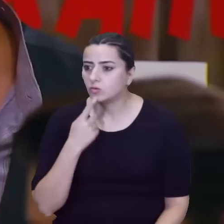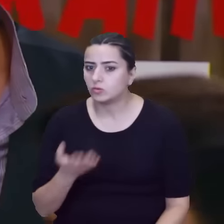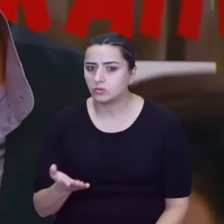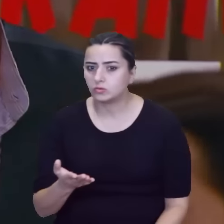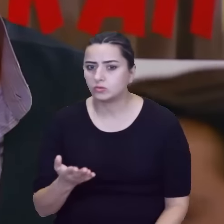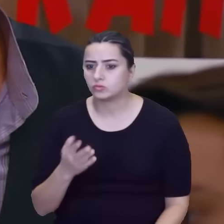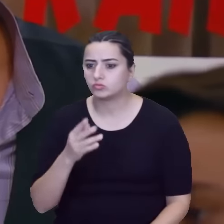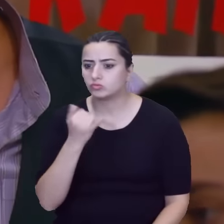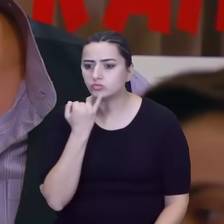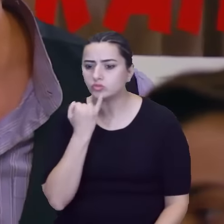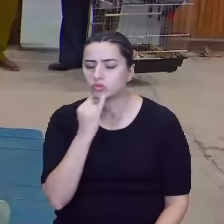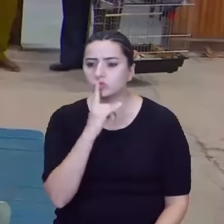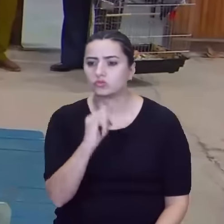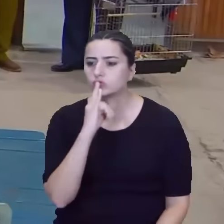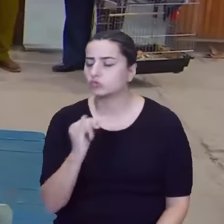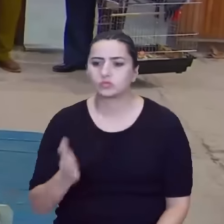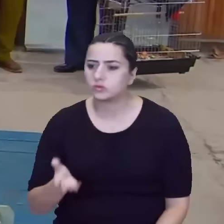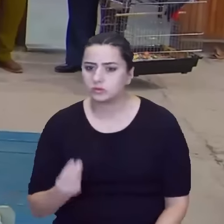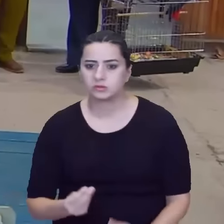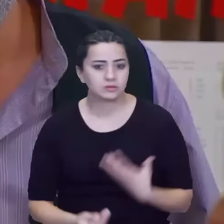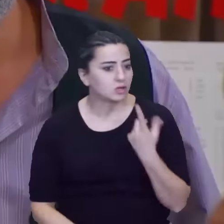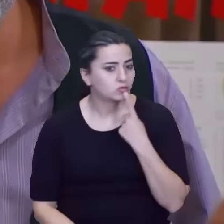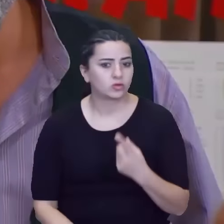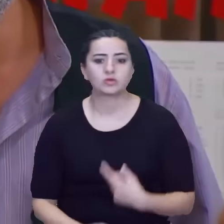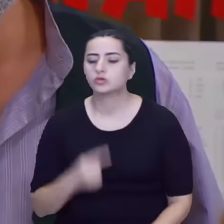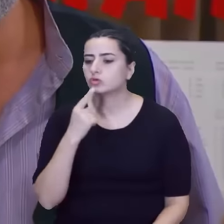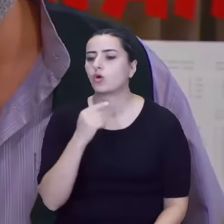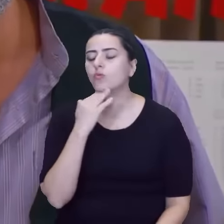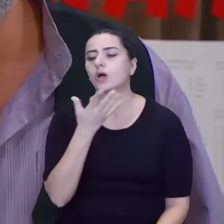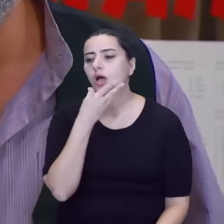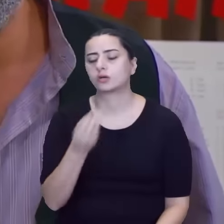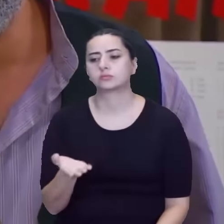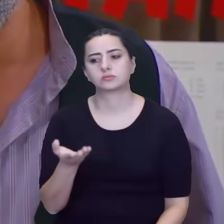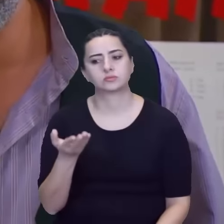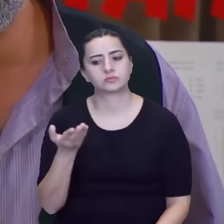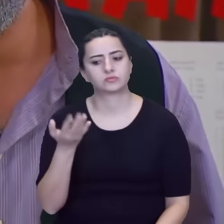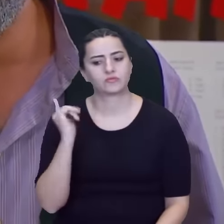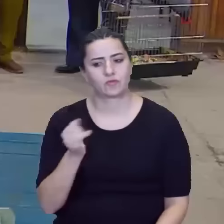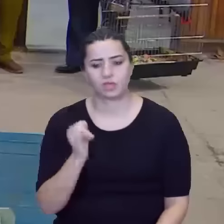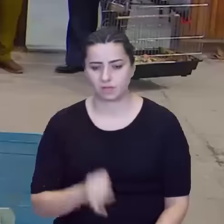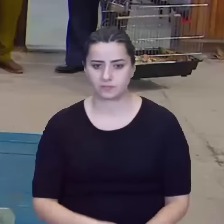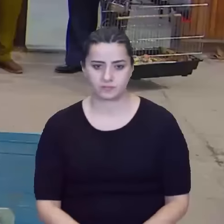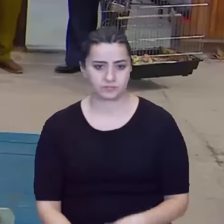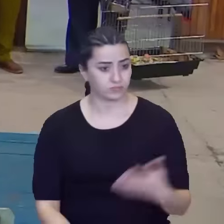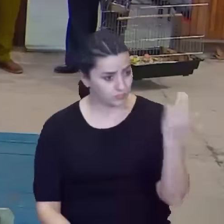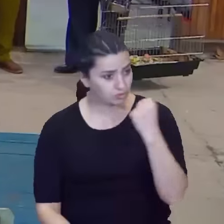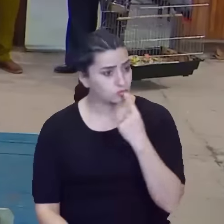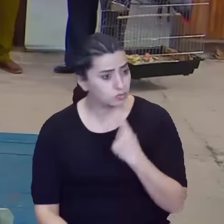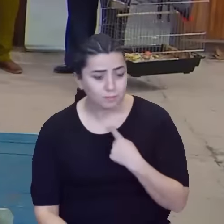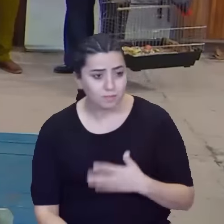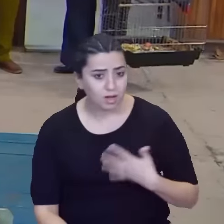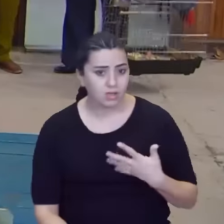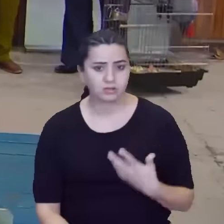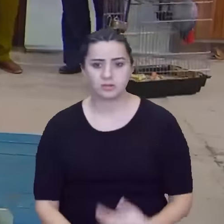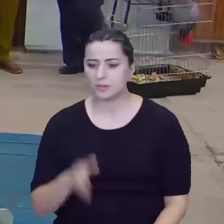ya. Müşteriye küfür ediyor oğlum. Ne diyor abi? Ya oğlum söylenmez ya, şimdi ortalık yerde Kalil abi küfür ediyor ya. Abi gel söyle ya, merak